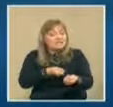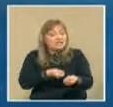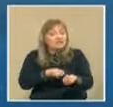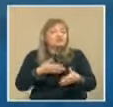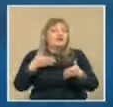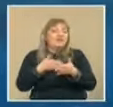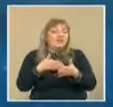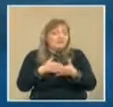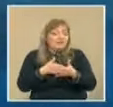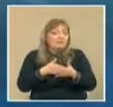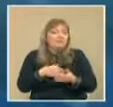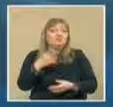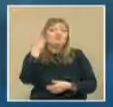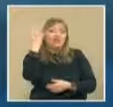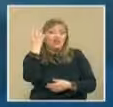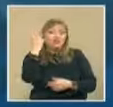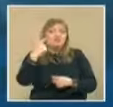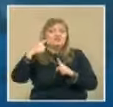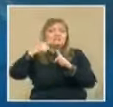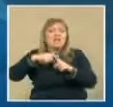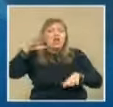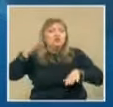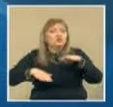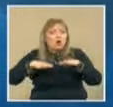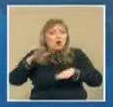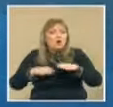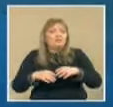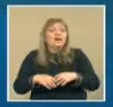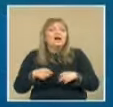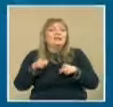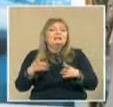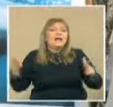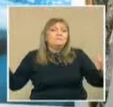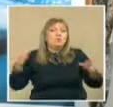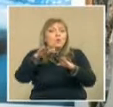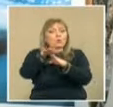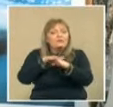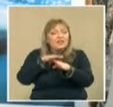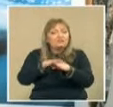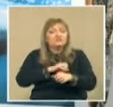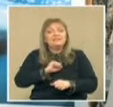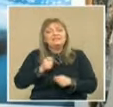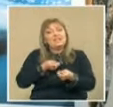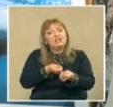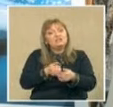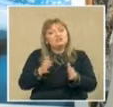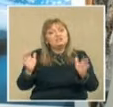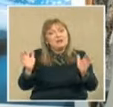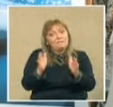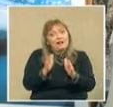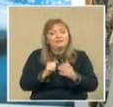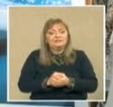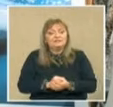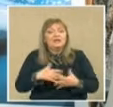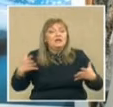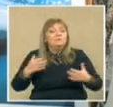че е 40 тона, тя е много нежна и много така любеобилна и много се грижи за малкото и